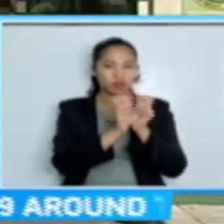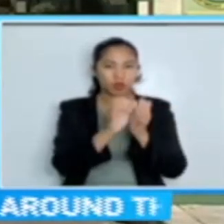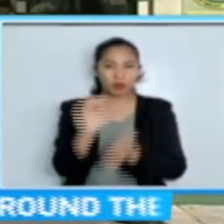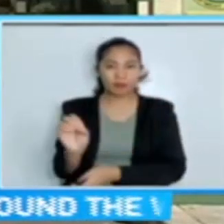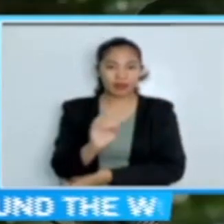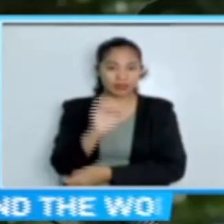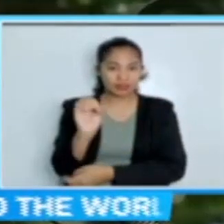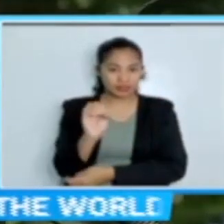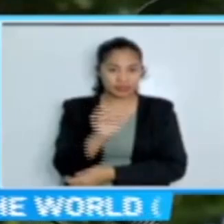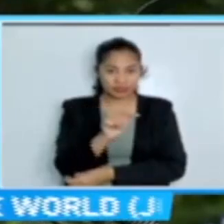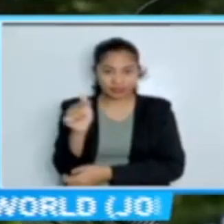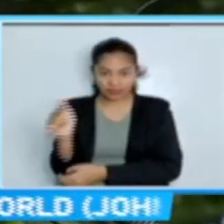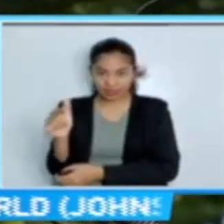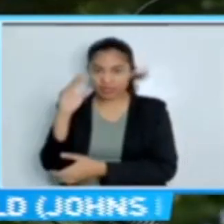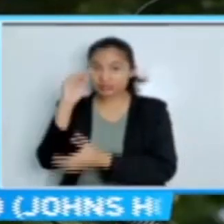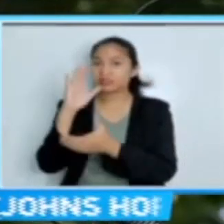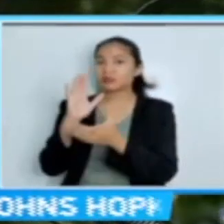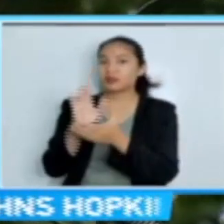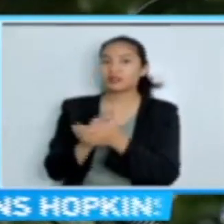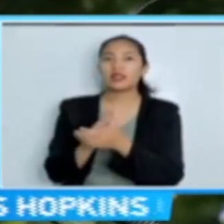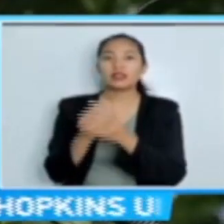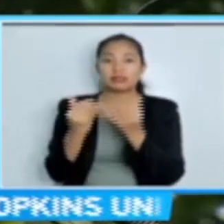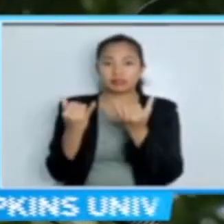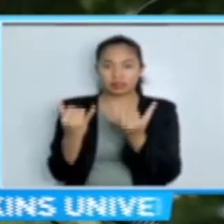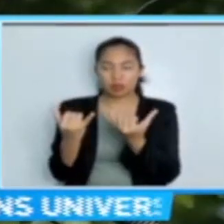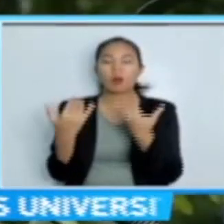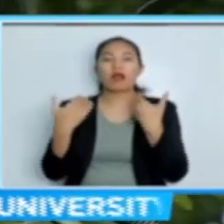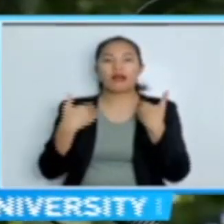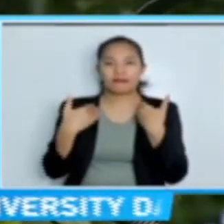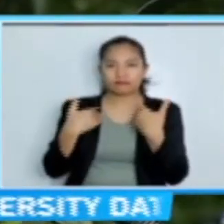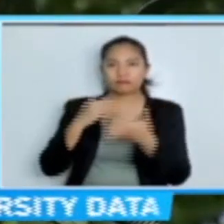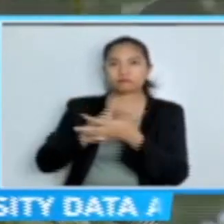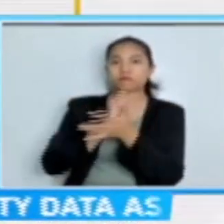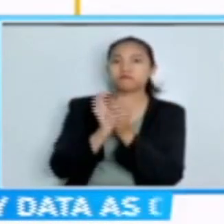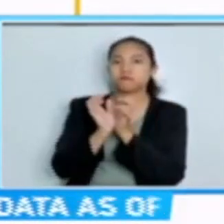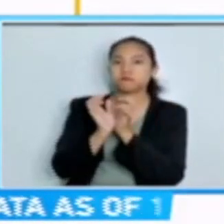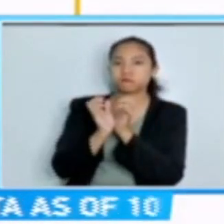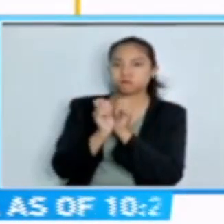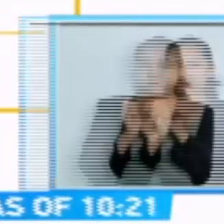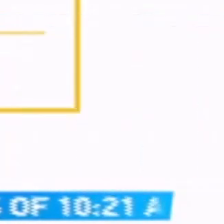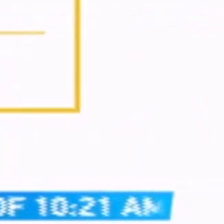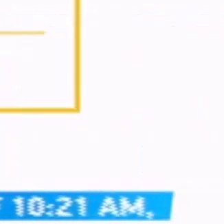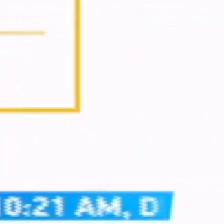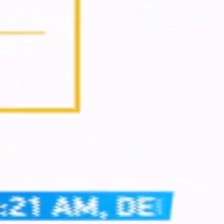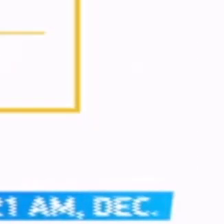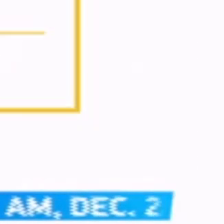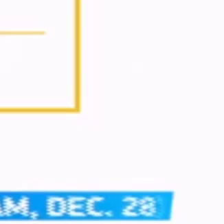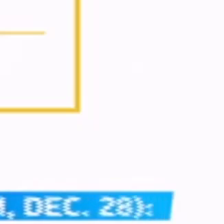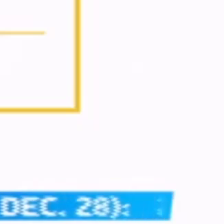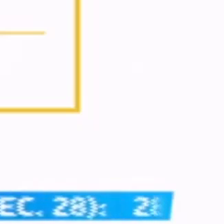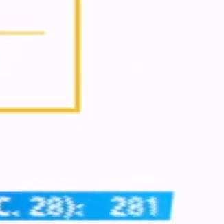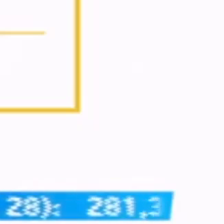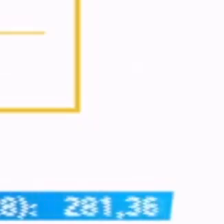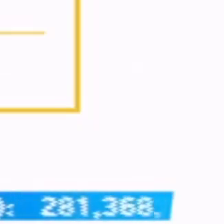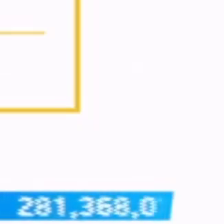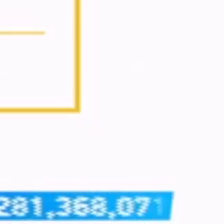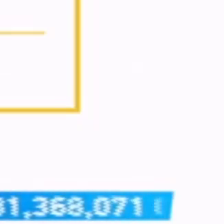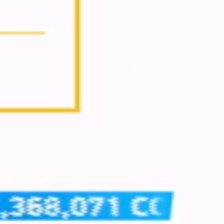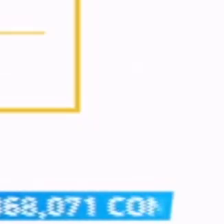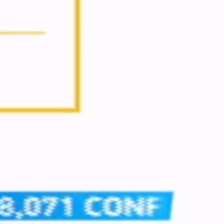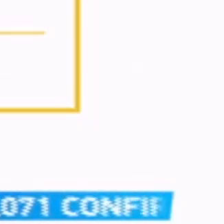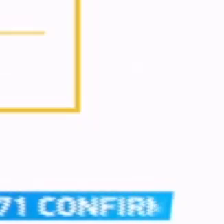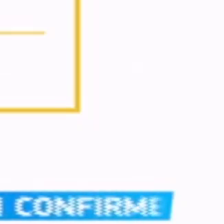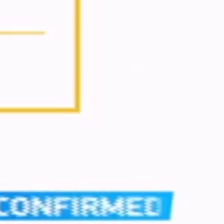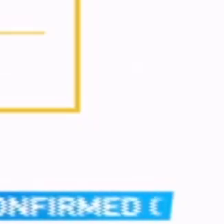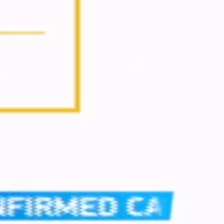sa sequencing para malaman kung may Omicron variant din siya. Ang misis naman niyang 38 years old, dumating galing Amerika noong December